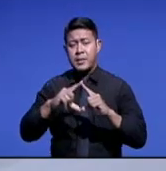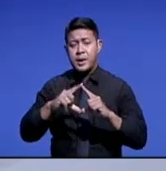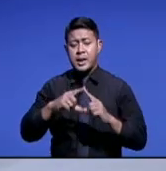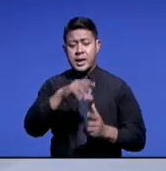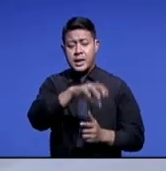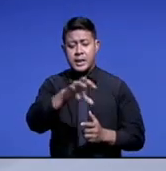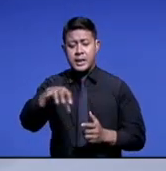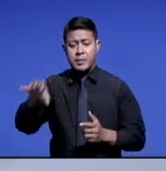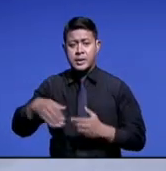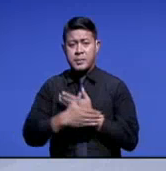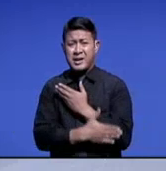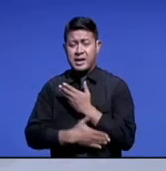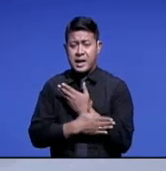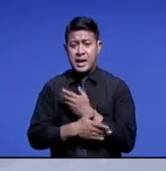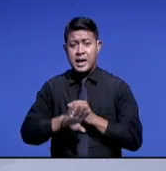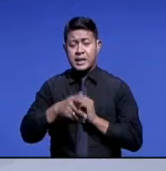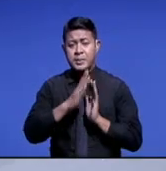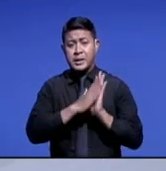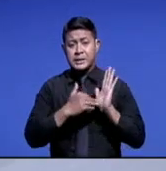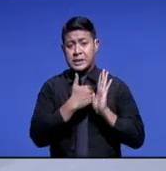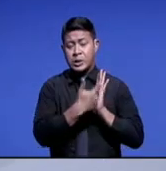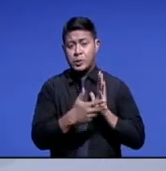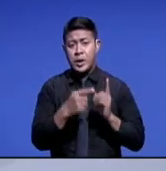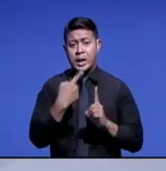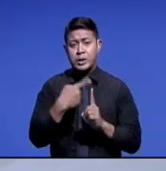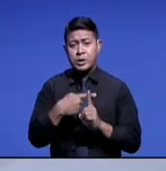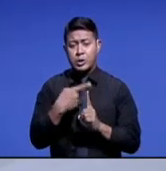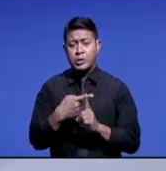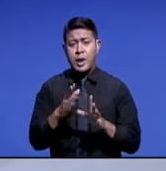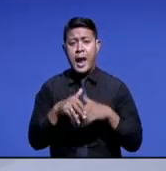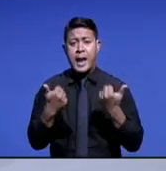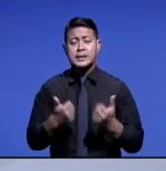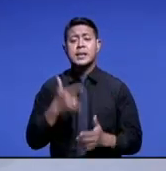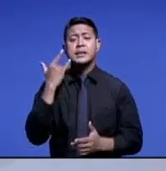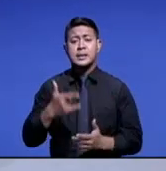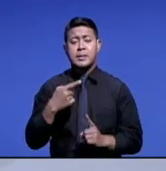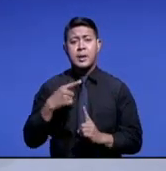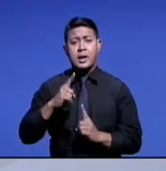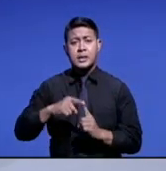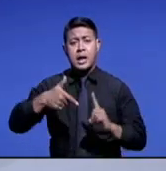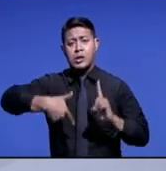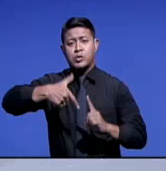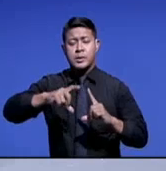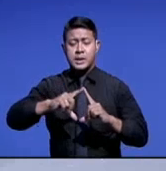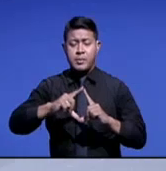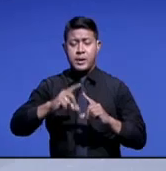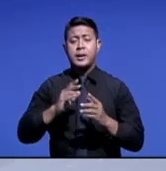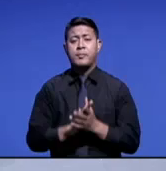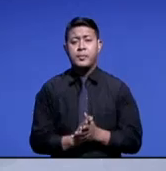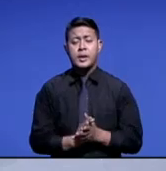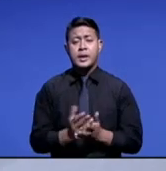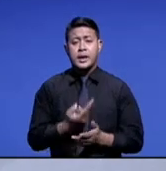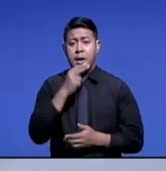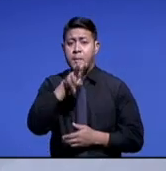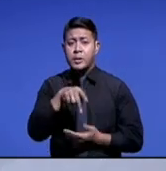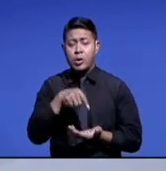tiap negara. Namun terkait jadwal penghitungannya akan dilakukan serentak pada 17 April. Nah, selain di Singapura tadi, kita pantau